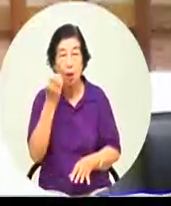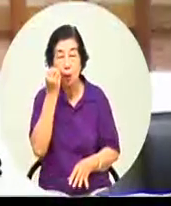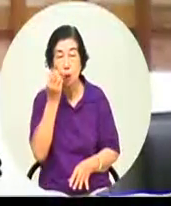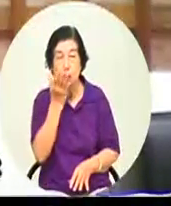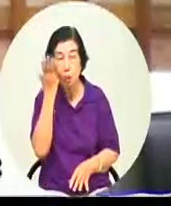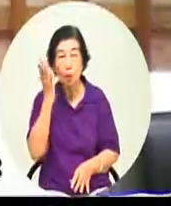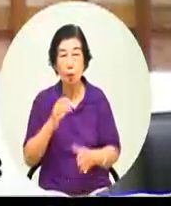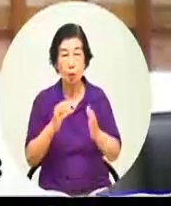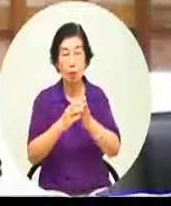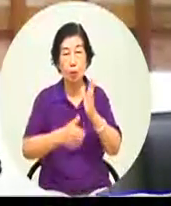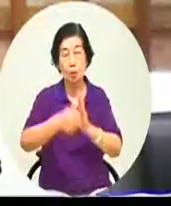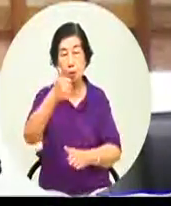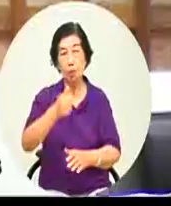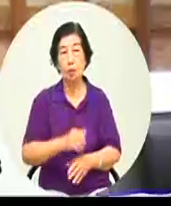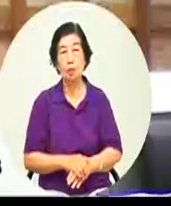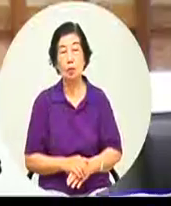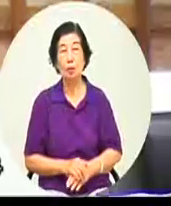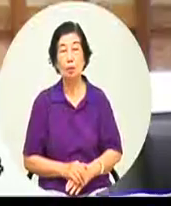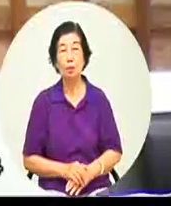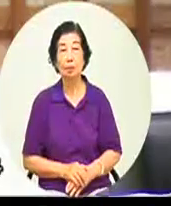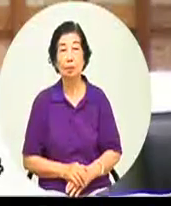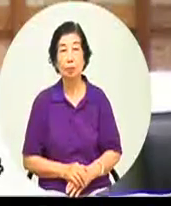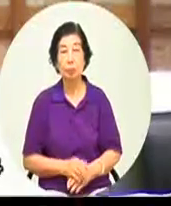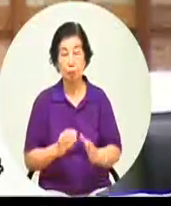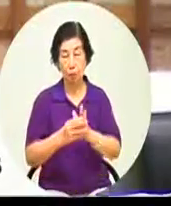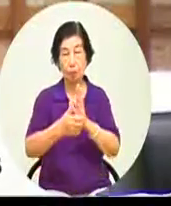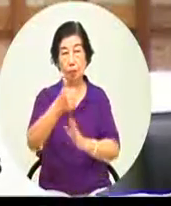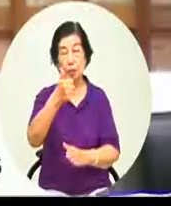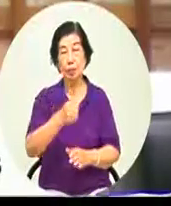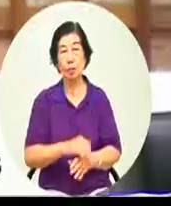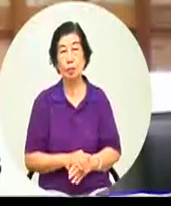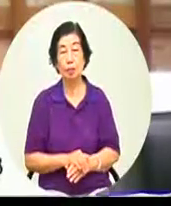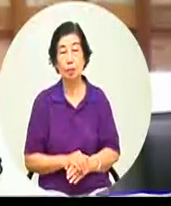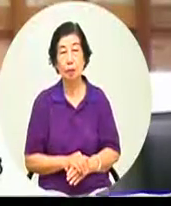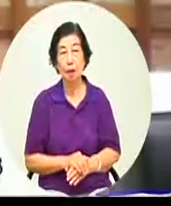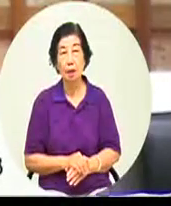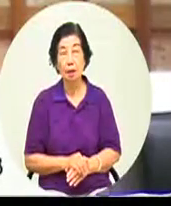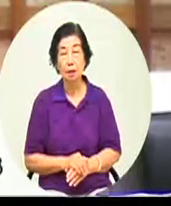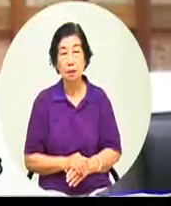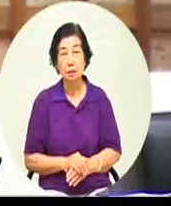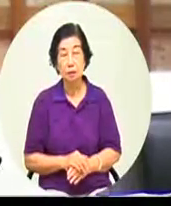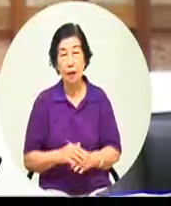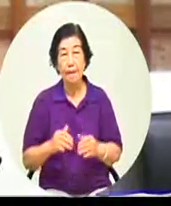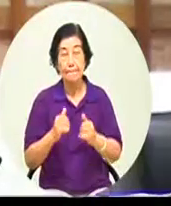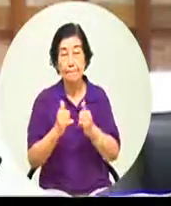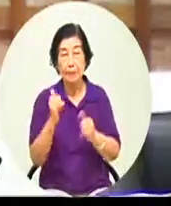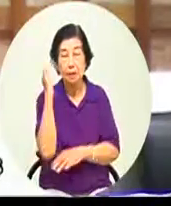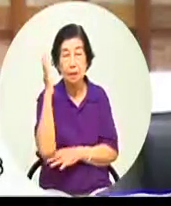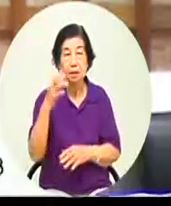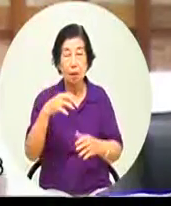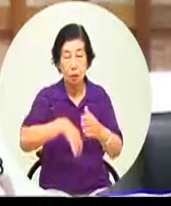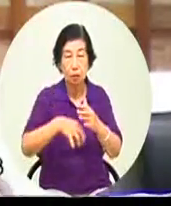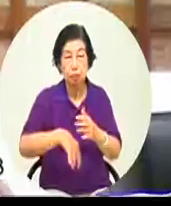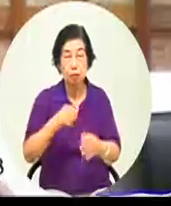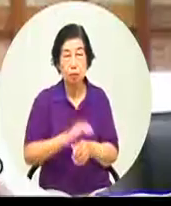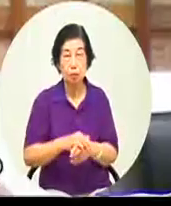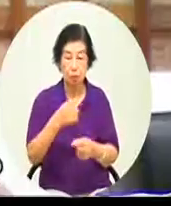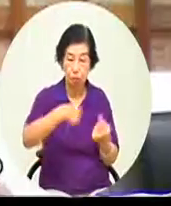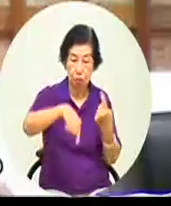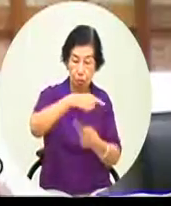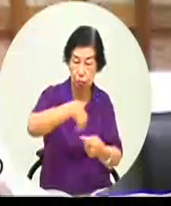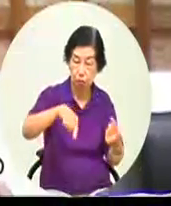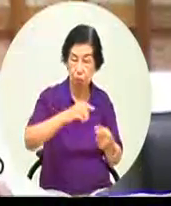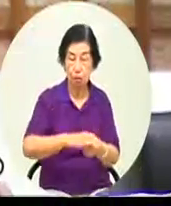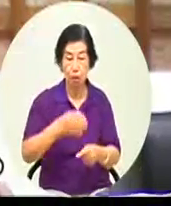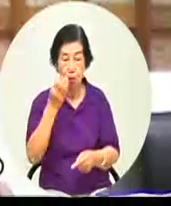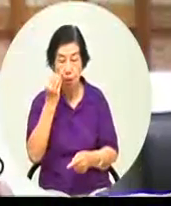观光局局长。 好，谢谢。 局长啊，从民政局到观光局，在整个看你工作报告的整